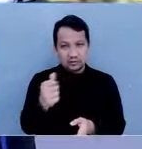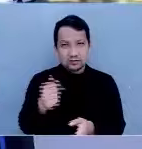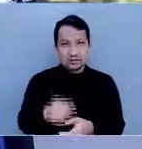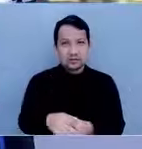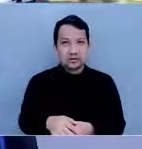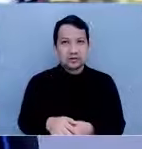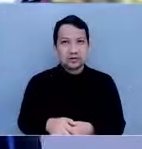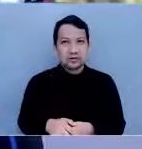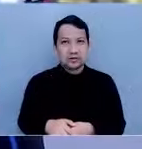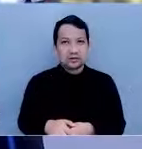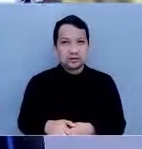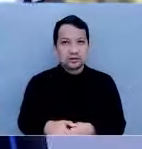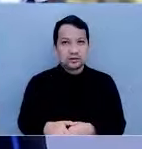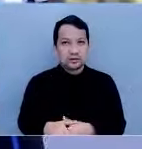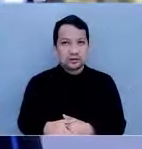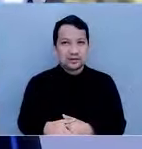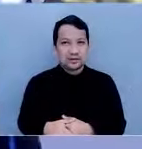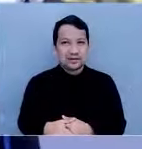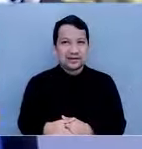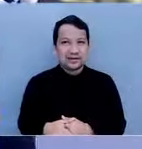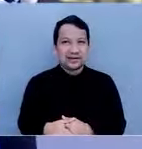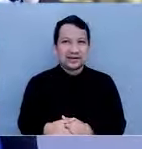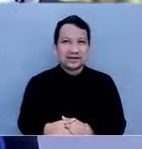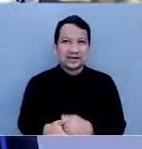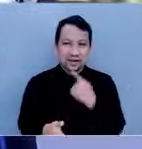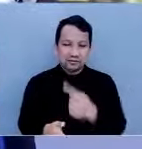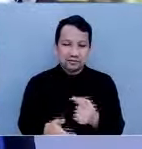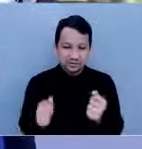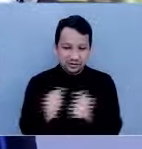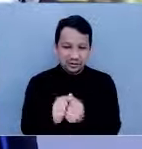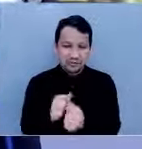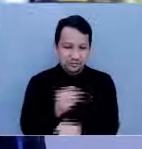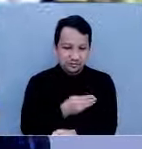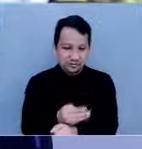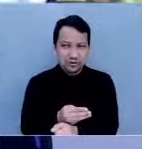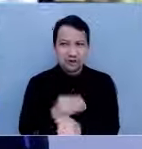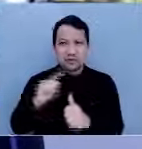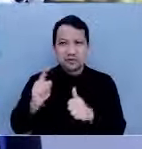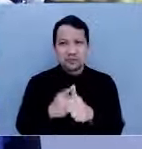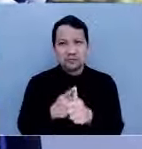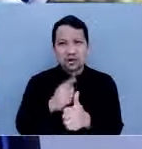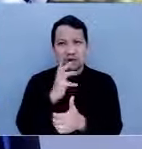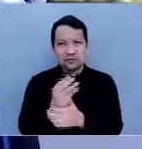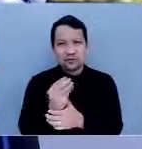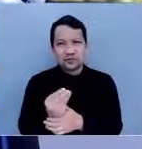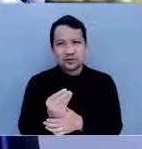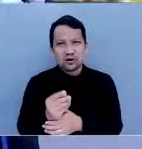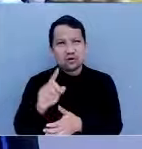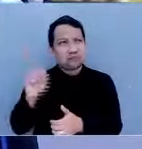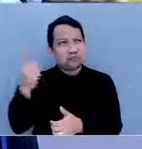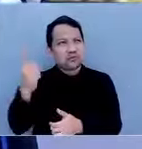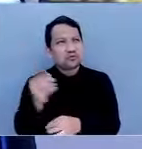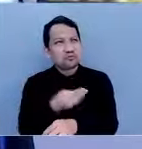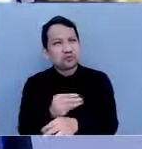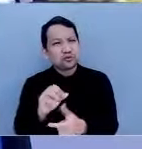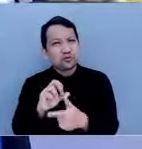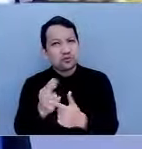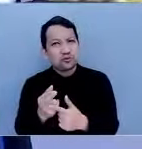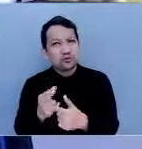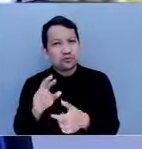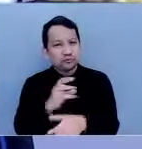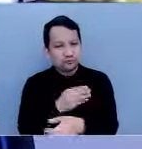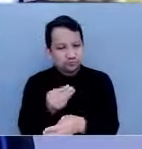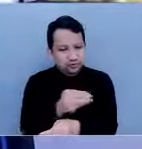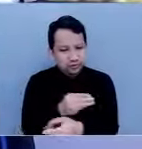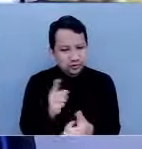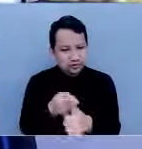rin. Pwede rin. Interesting sa kanya, sinasamahan niya lagi ng musika. So ano ba yung nauuna? Ginagawa mo ito o yung musika, tapos musika muna o